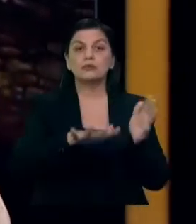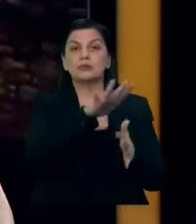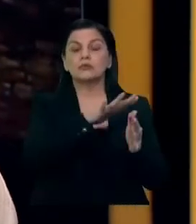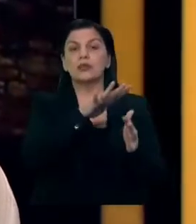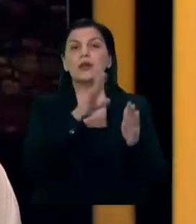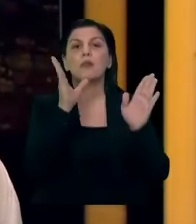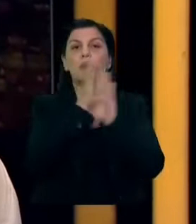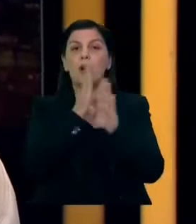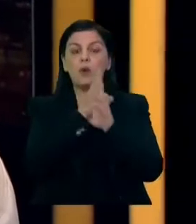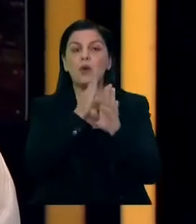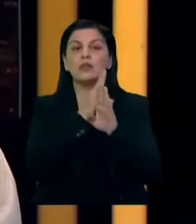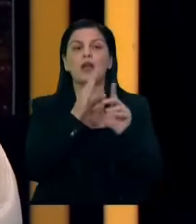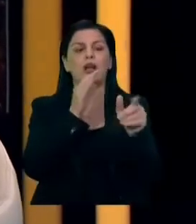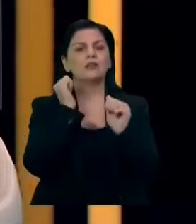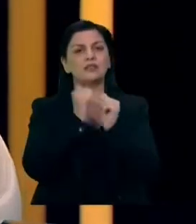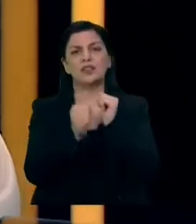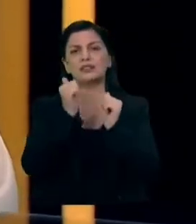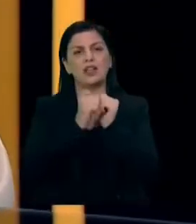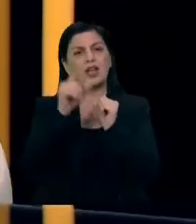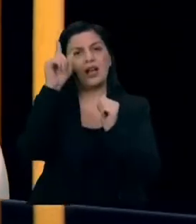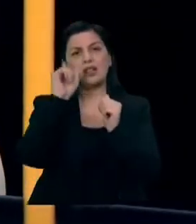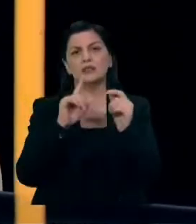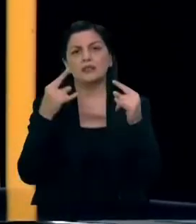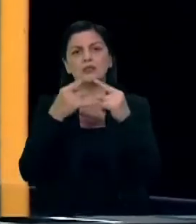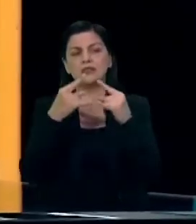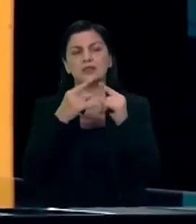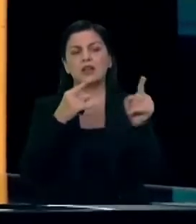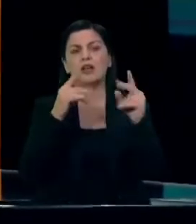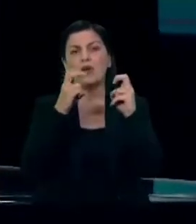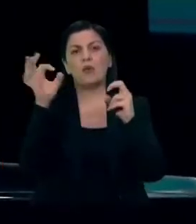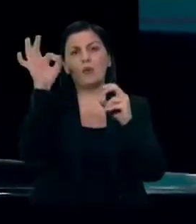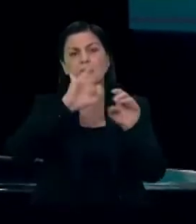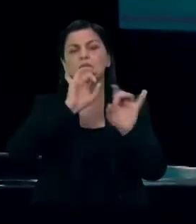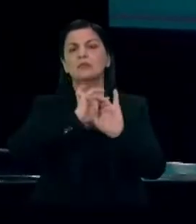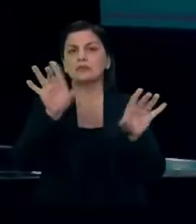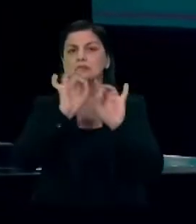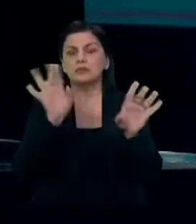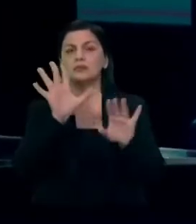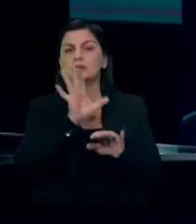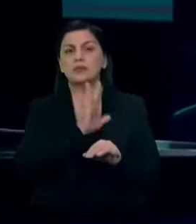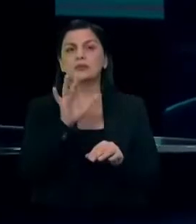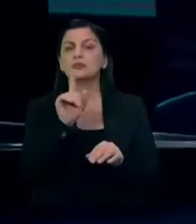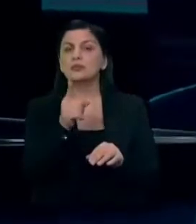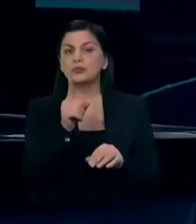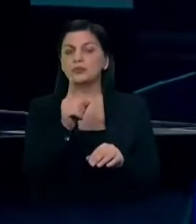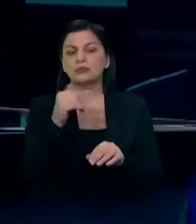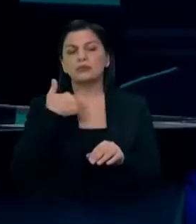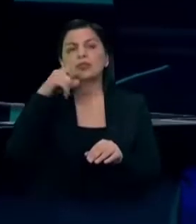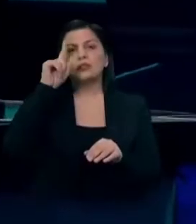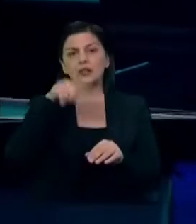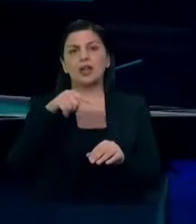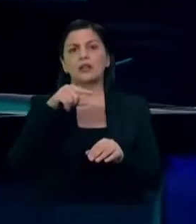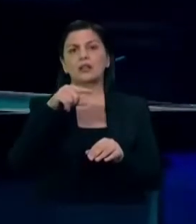gün olsun belə dayandırılmıyor. Çünki bir gün bu torpaqların öz sahiblərinə geri dönəcəyi ilə bağlı ümidlər heç vaxt sövmüyor.